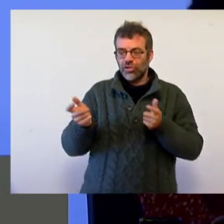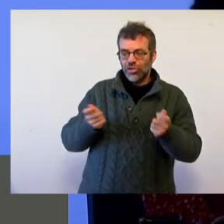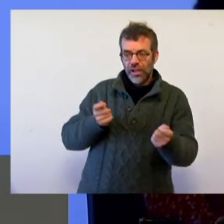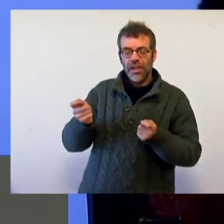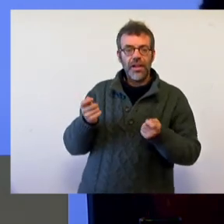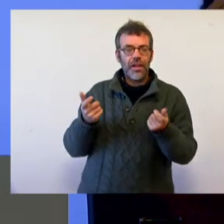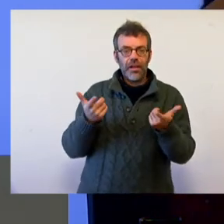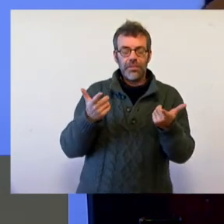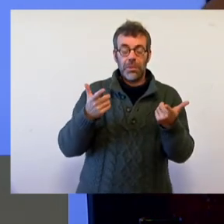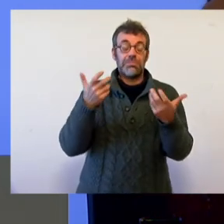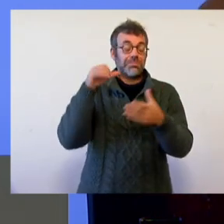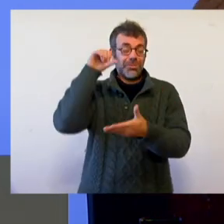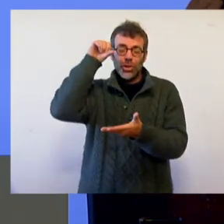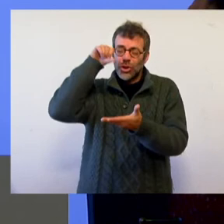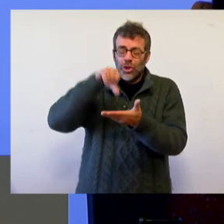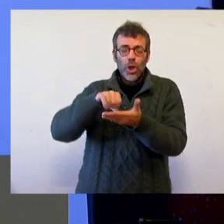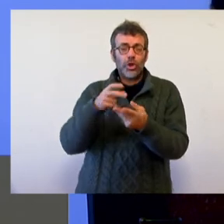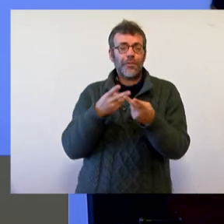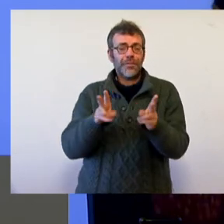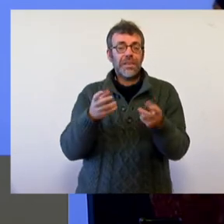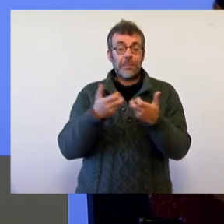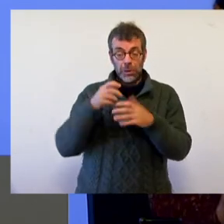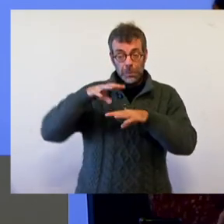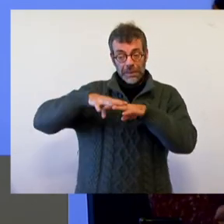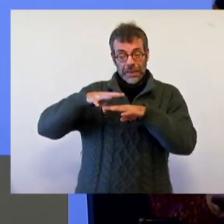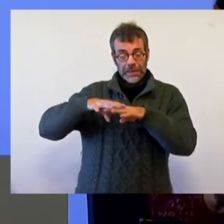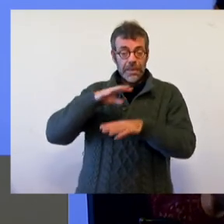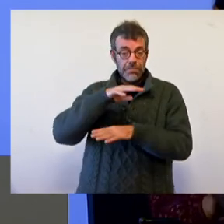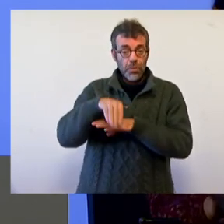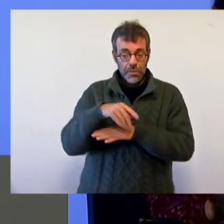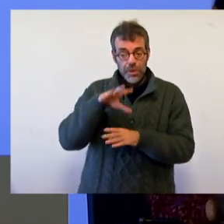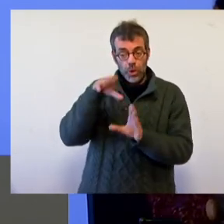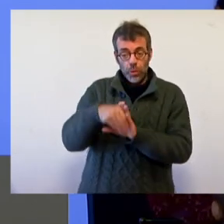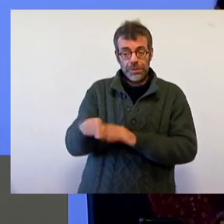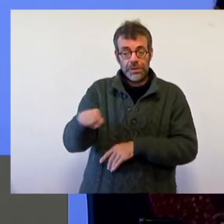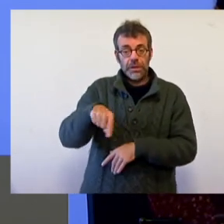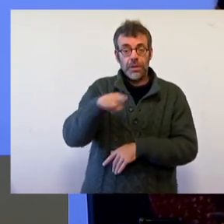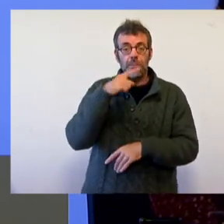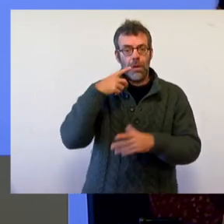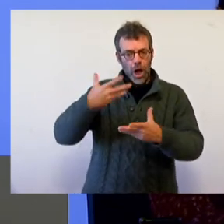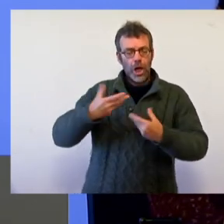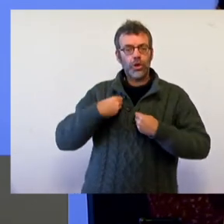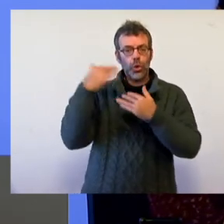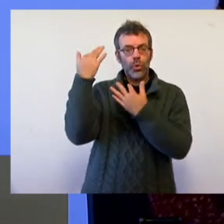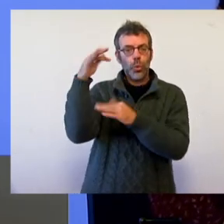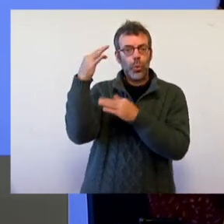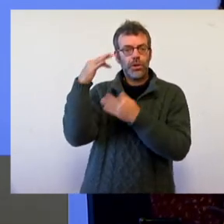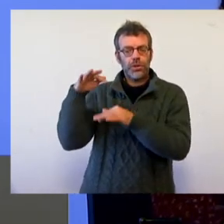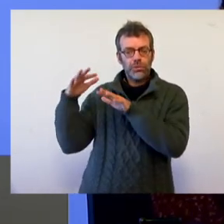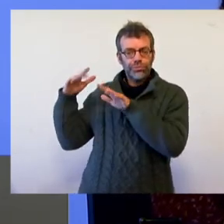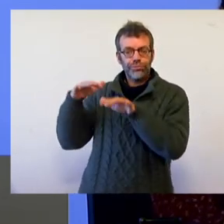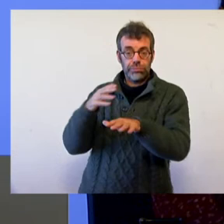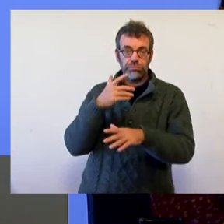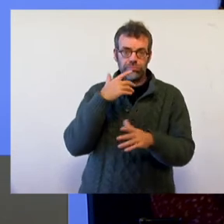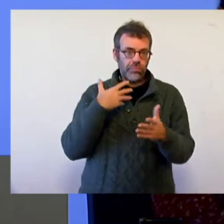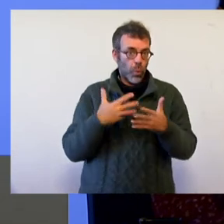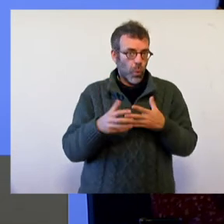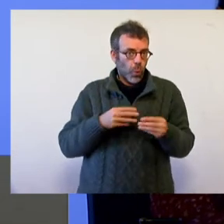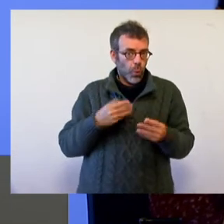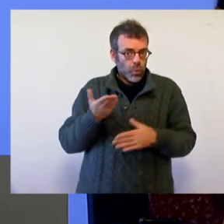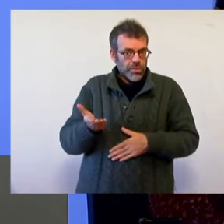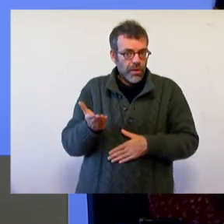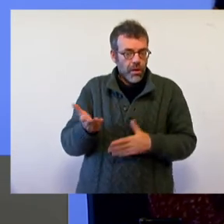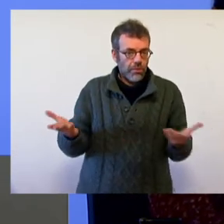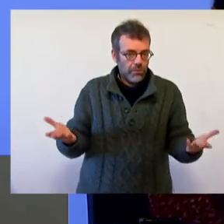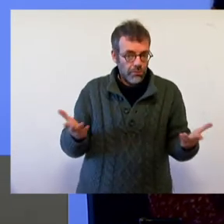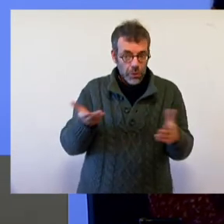centre-ville est un quartier de Montpellier, et si bien sûr il y accueille des touristes et nous sommes heureux, nous avons besoin